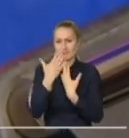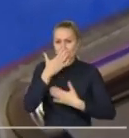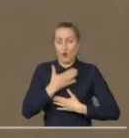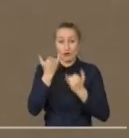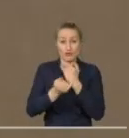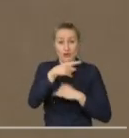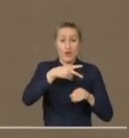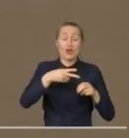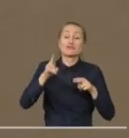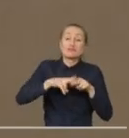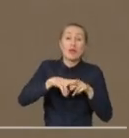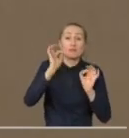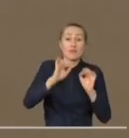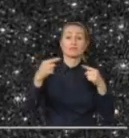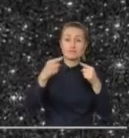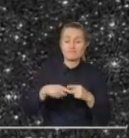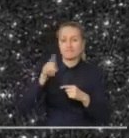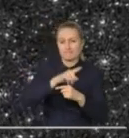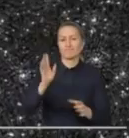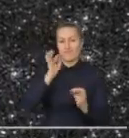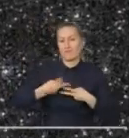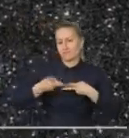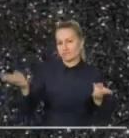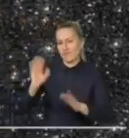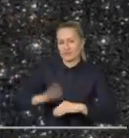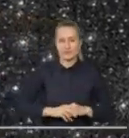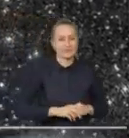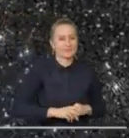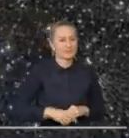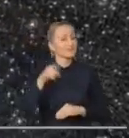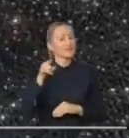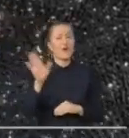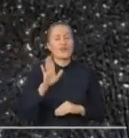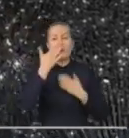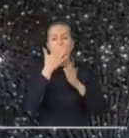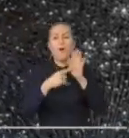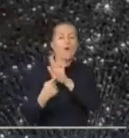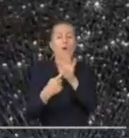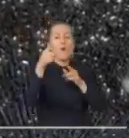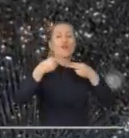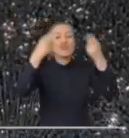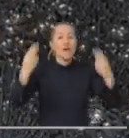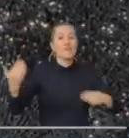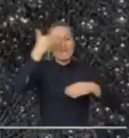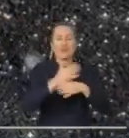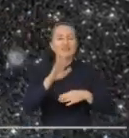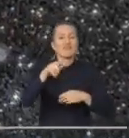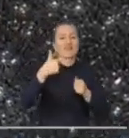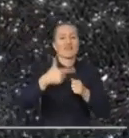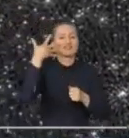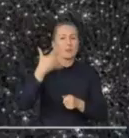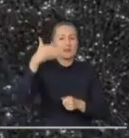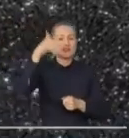sprawdzi, może się o nim zrobić głośno. To nie obraz nieba nocą, to mapa, która ujawnia ponad 25 tysięcy